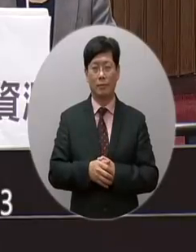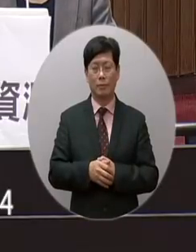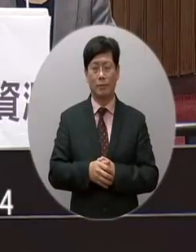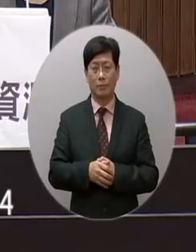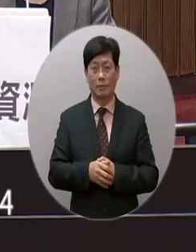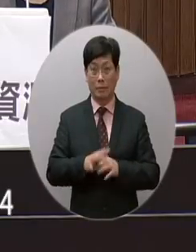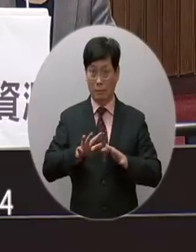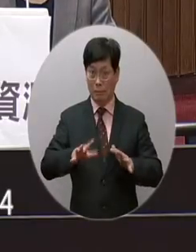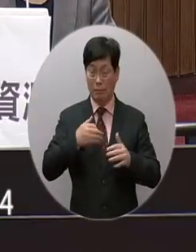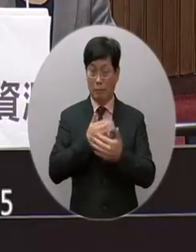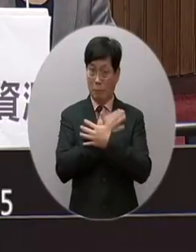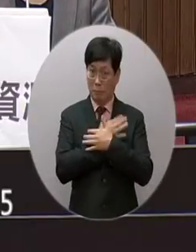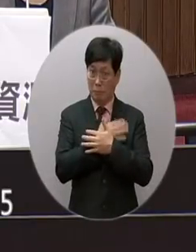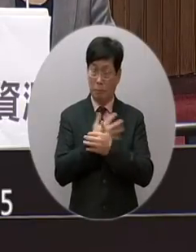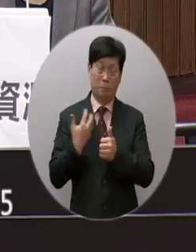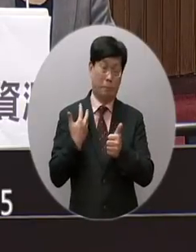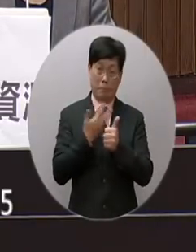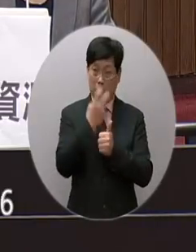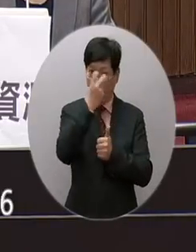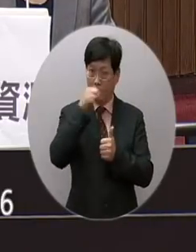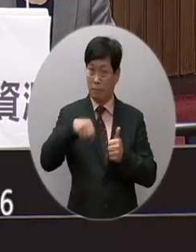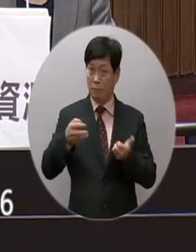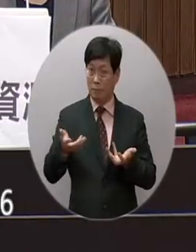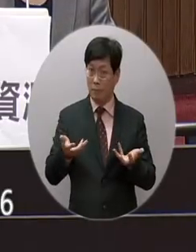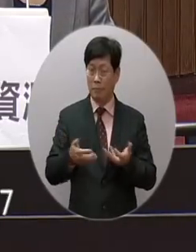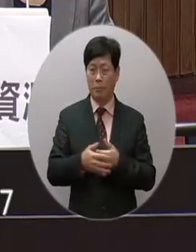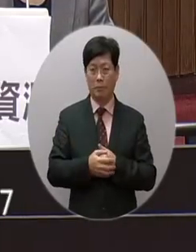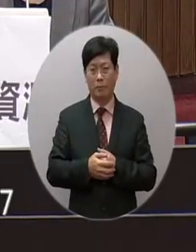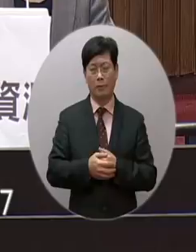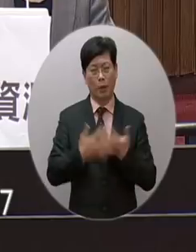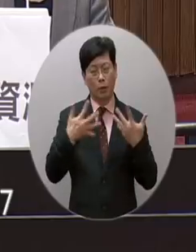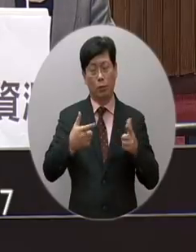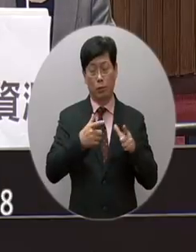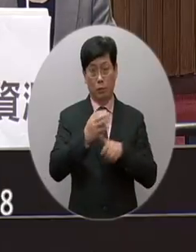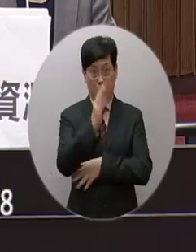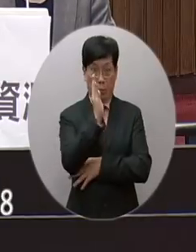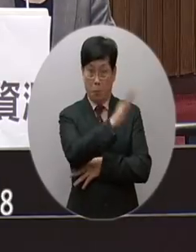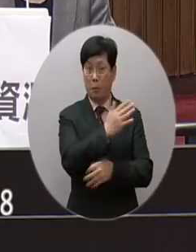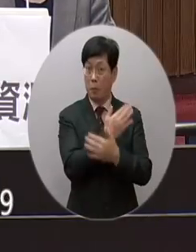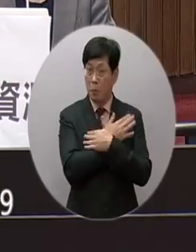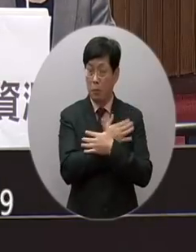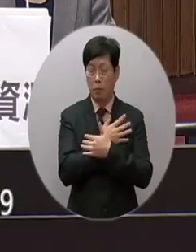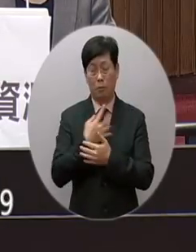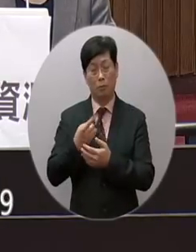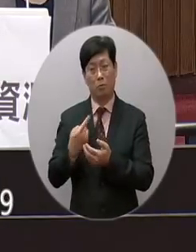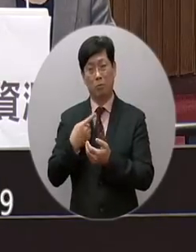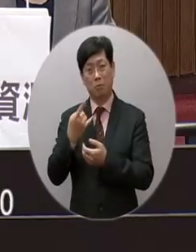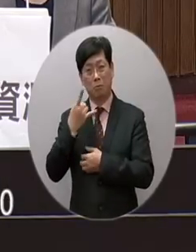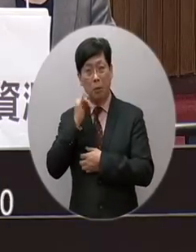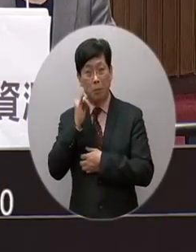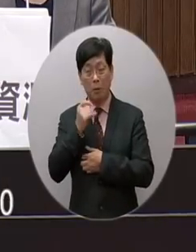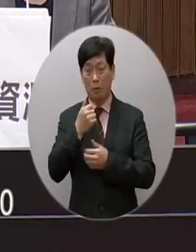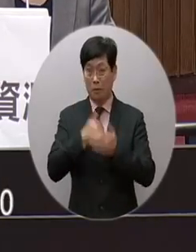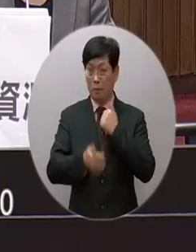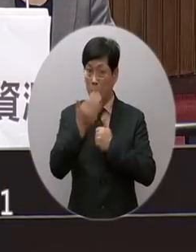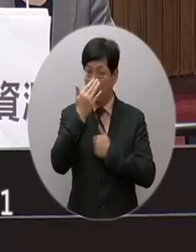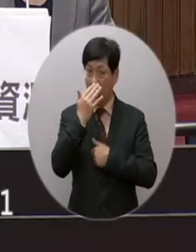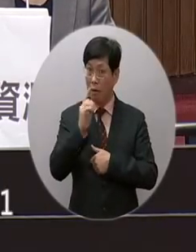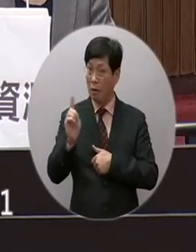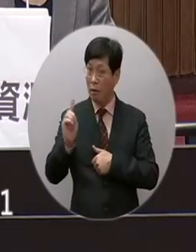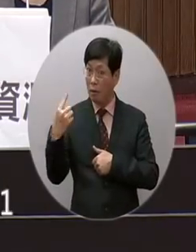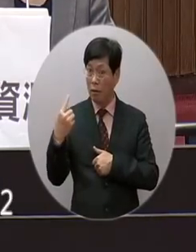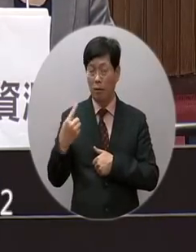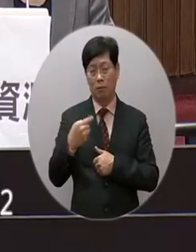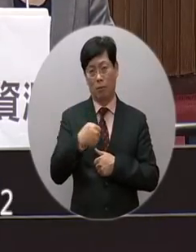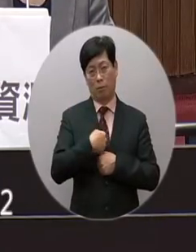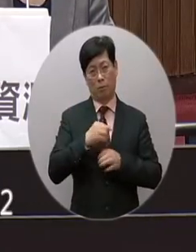这个托育政策，其实很多公托，很多妇女朋友她会不想生或不敢生，其实有一个就是